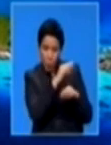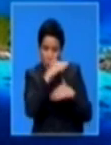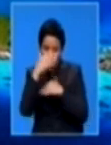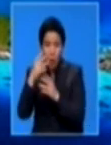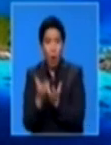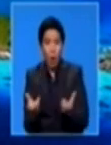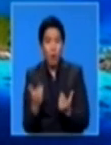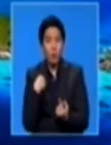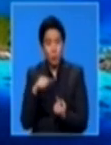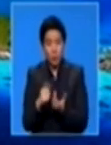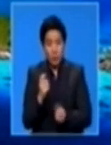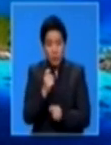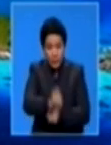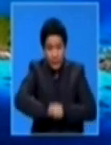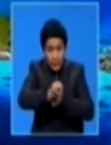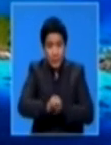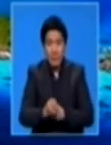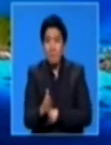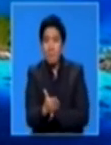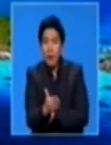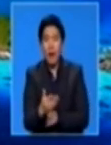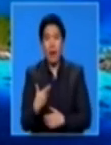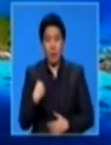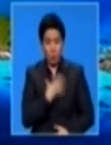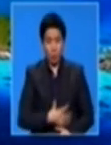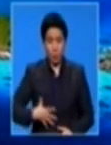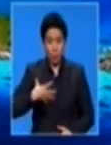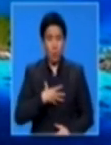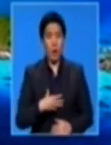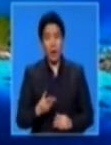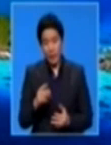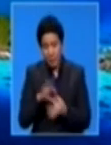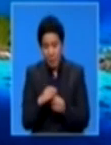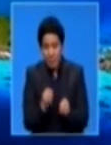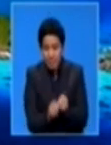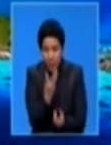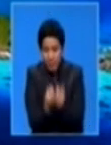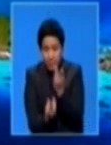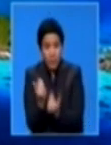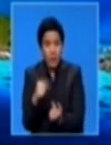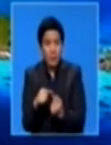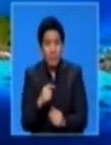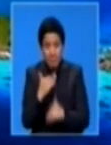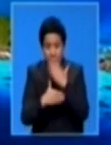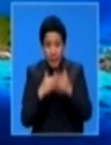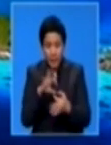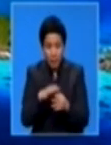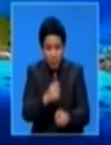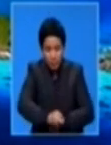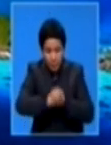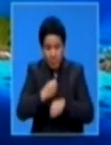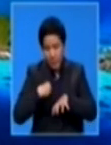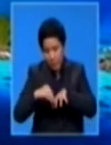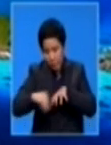ความร่วมมือทางด้านการเกษตรประมงสุขอนามัยสุขอนามัยพืชการพัฒนาการเกษตรและสาขาอื่นนะ